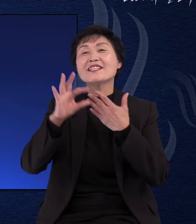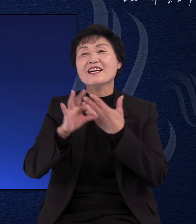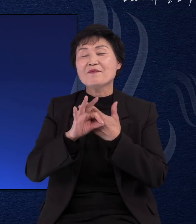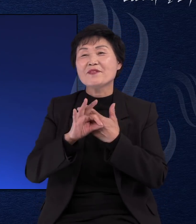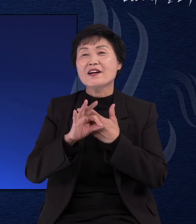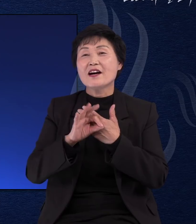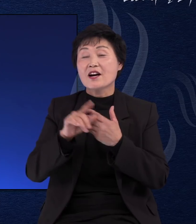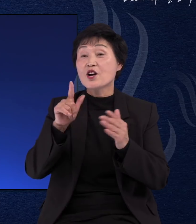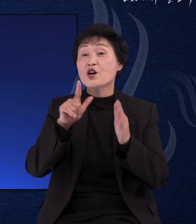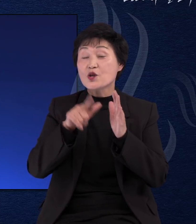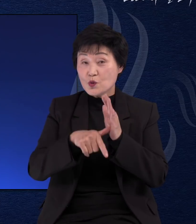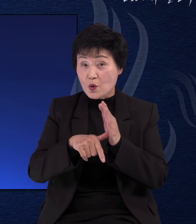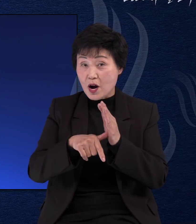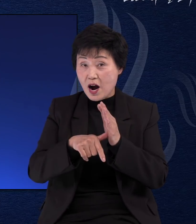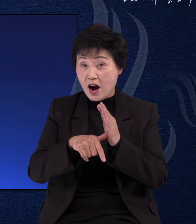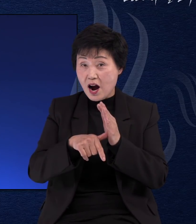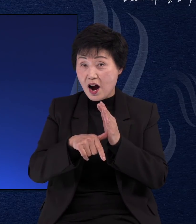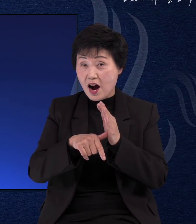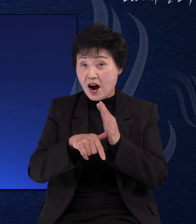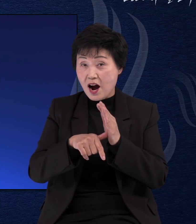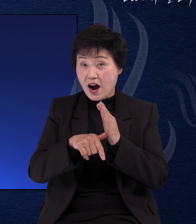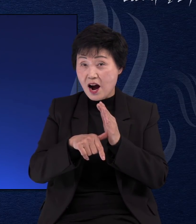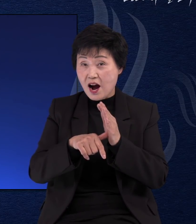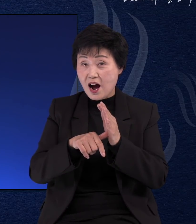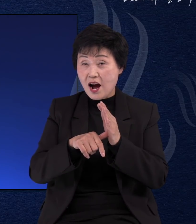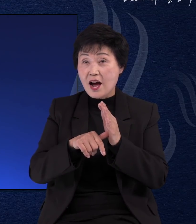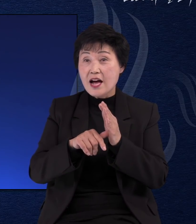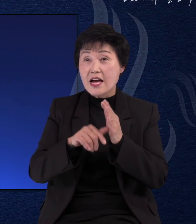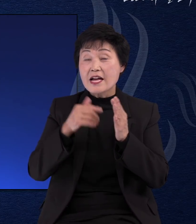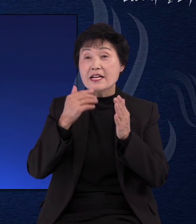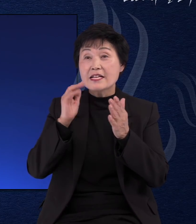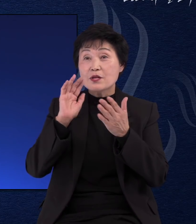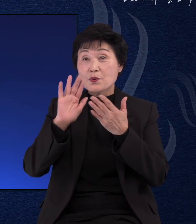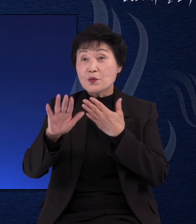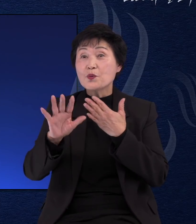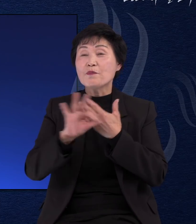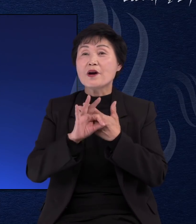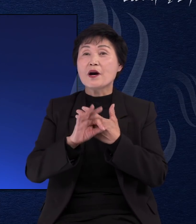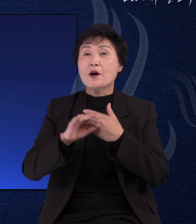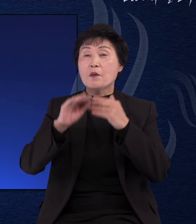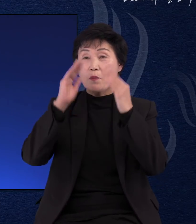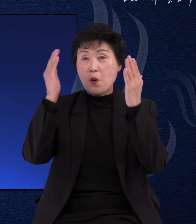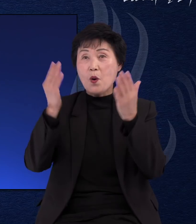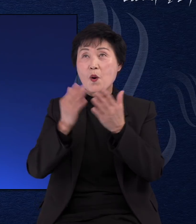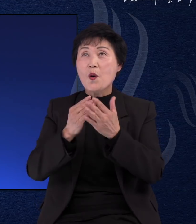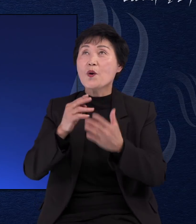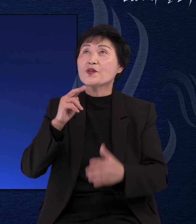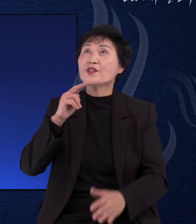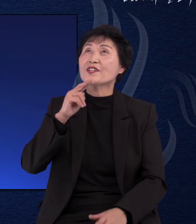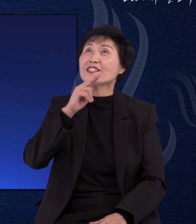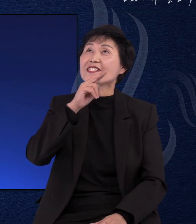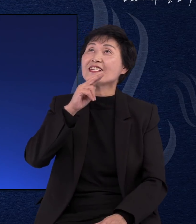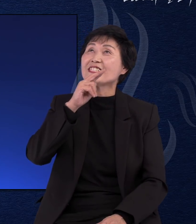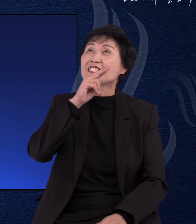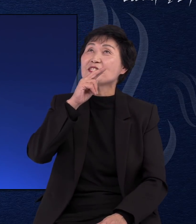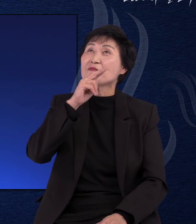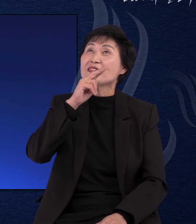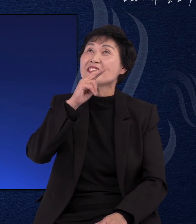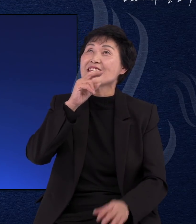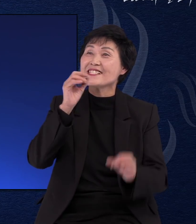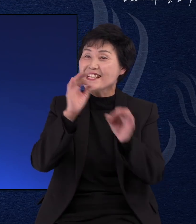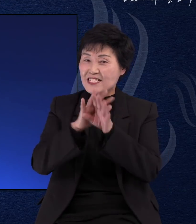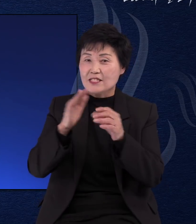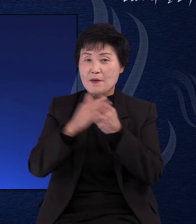그 순간에 지난 1년의 모든 의문이 벗어졌기 때문에. 그렇죠 하나님, 너